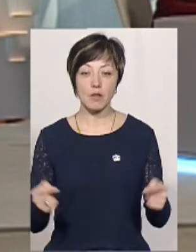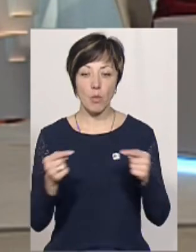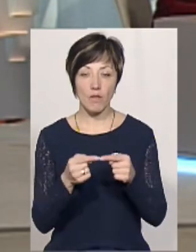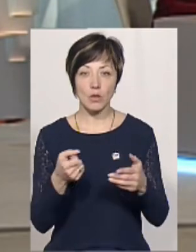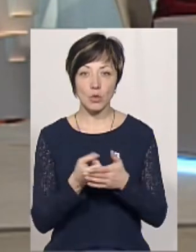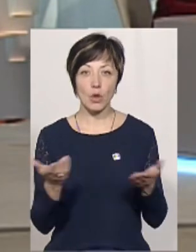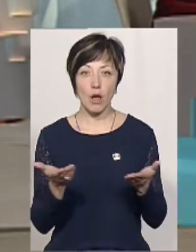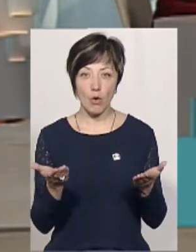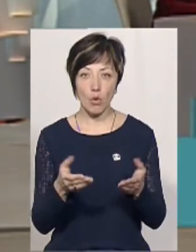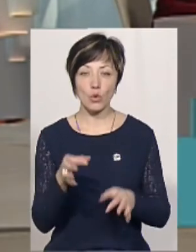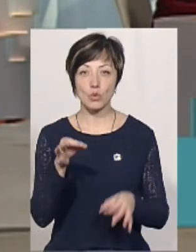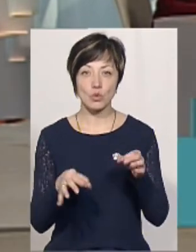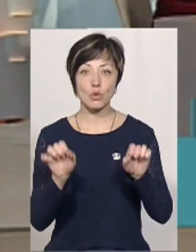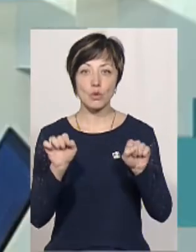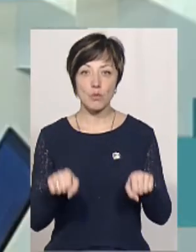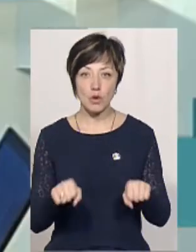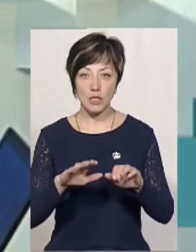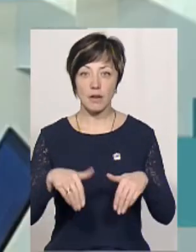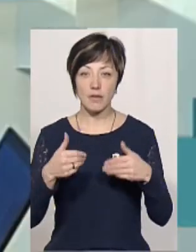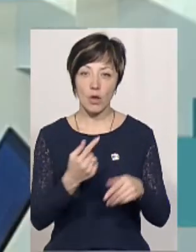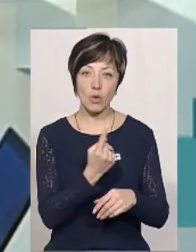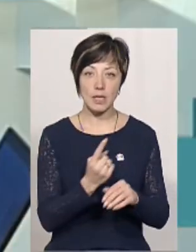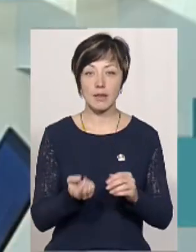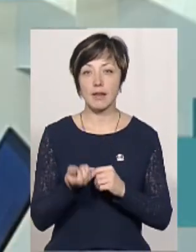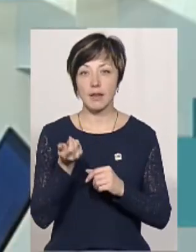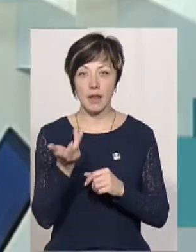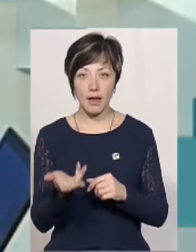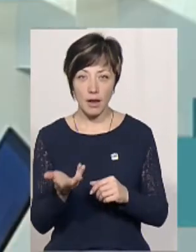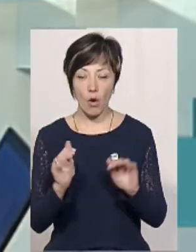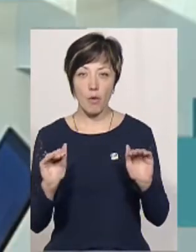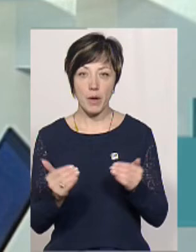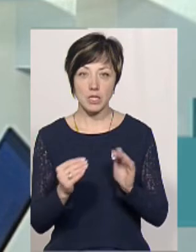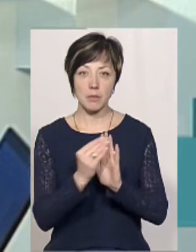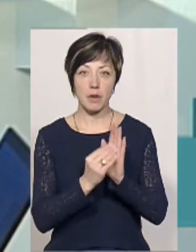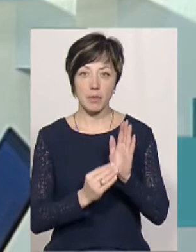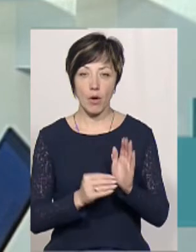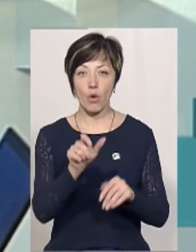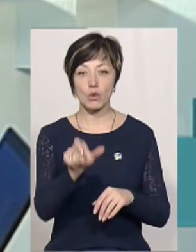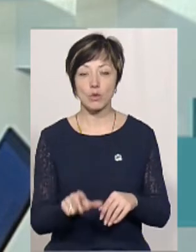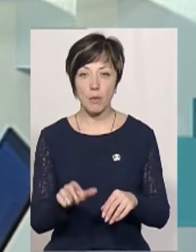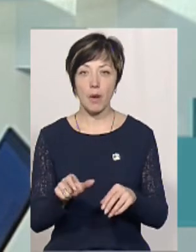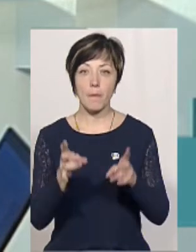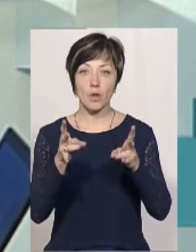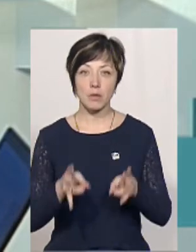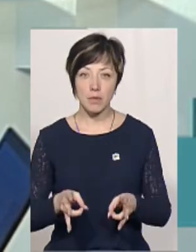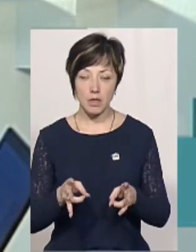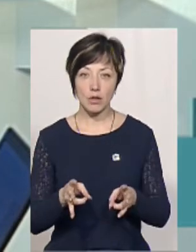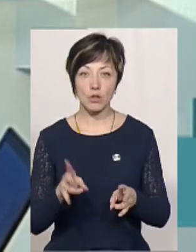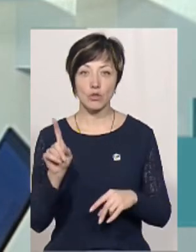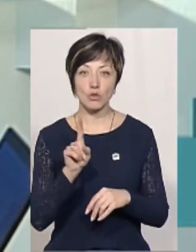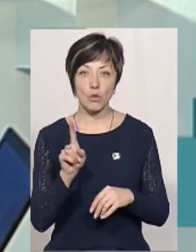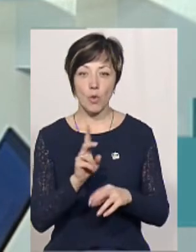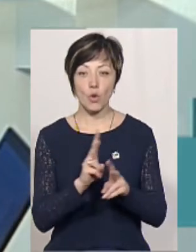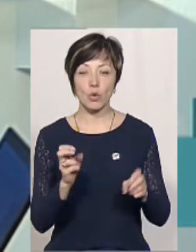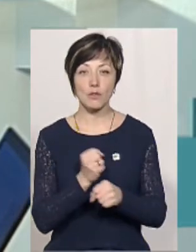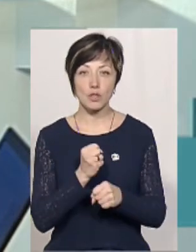до якого суд може винести один або декілька обмежених приписів. Наприклад, з приводу особи потерпілої особи, щоб до неї